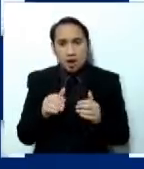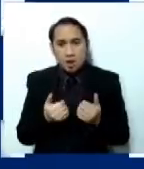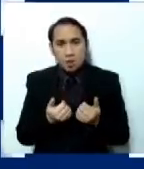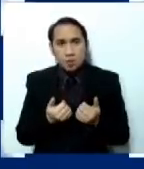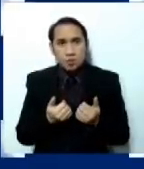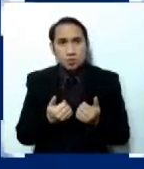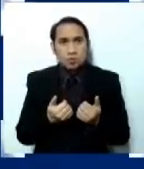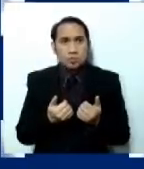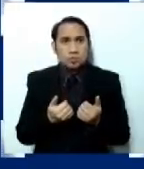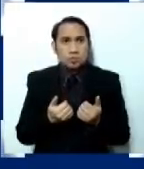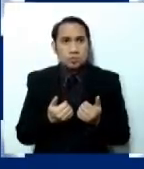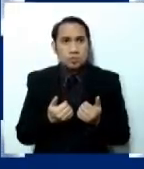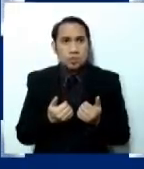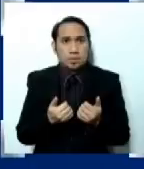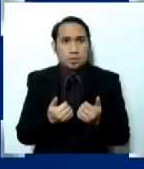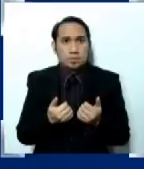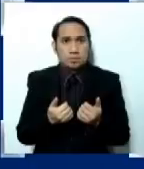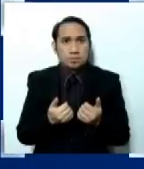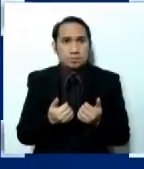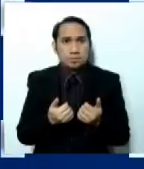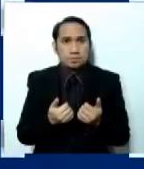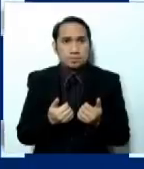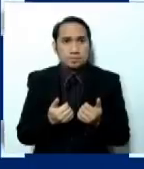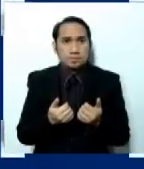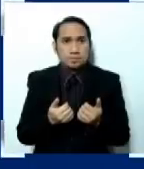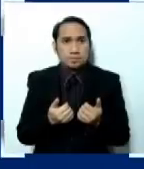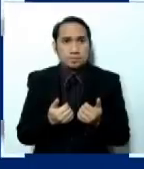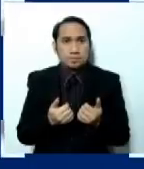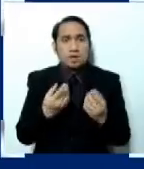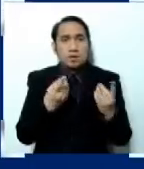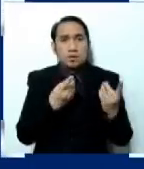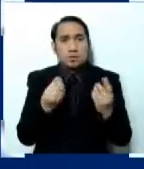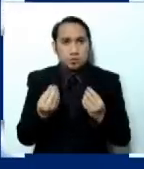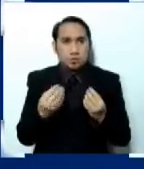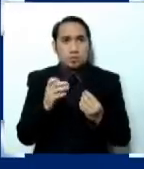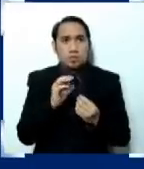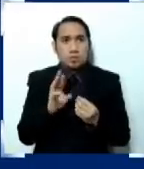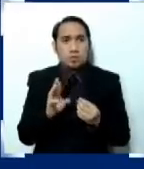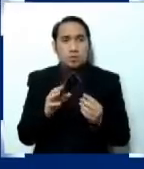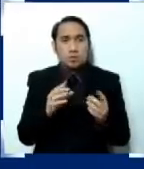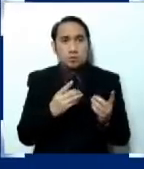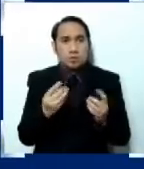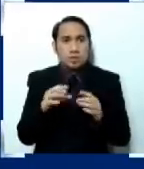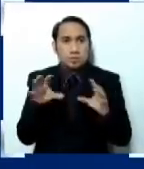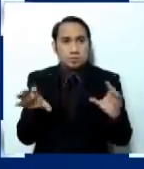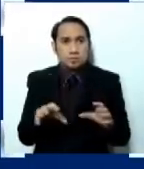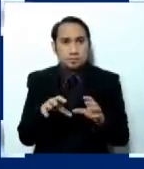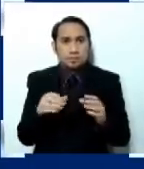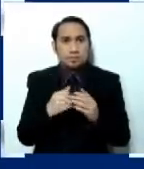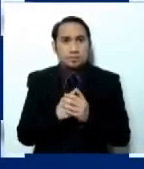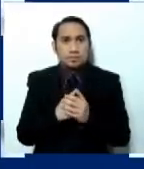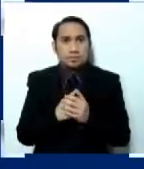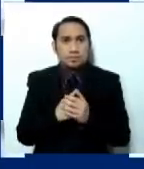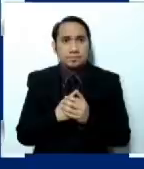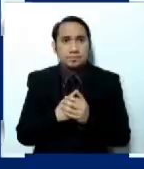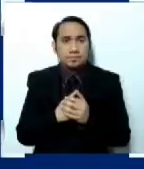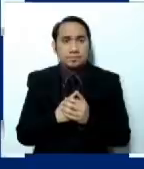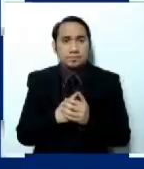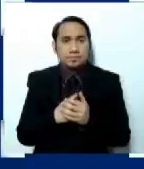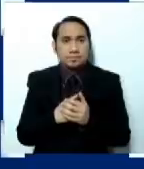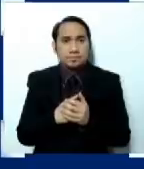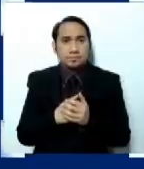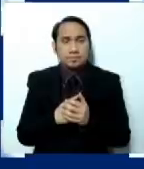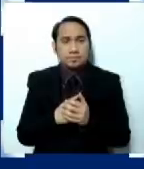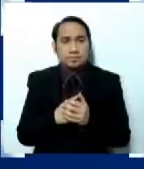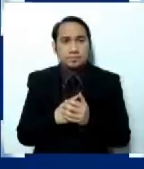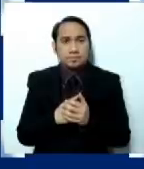say that to provoke the government to do or to abstain from doing an act. Just it stated